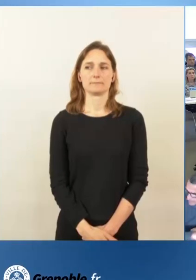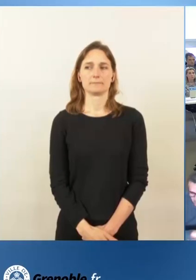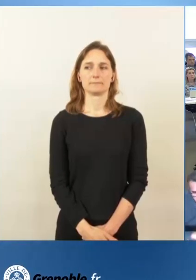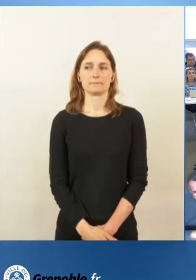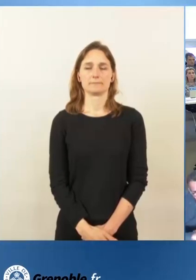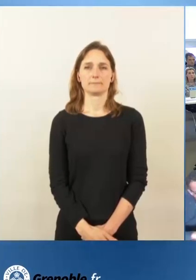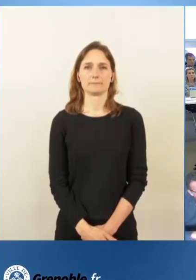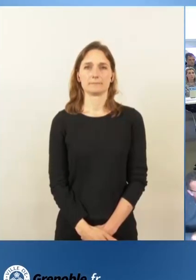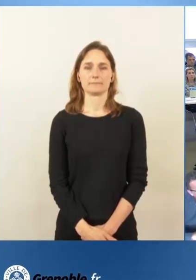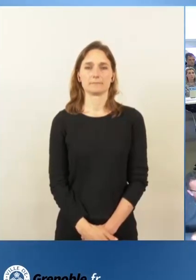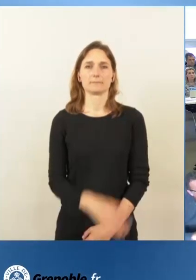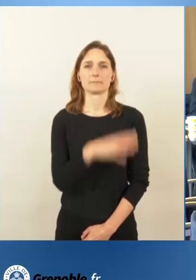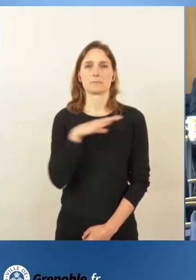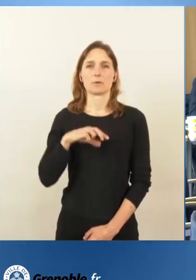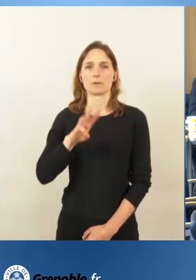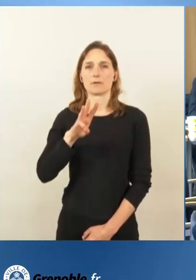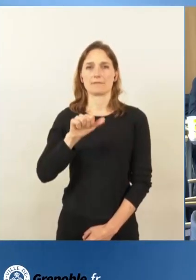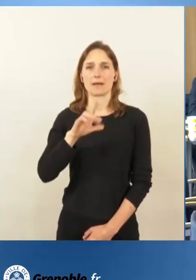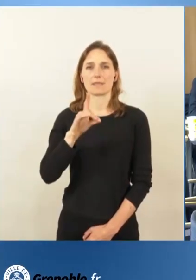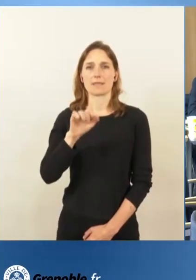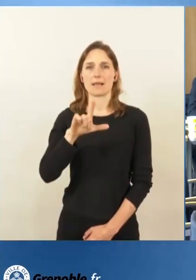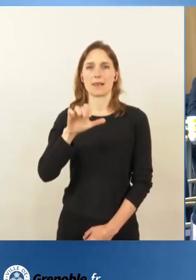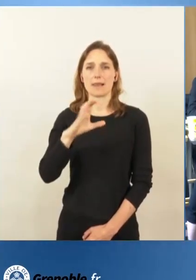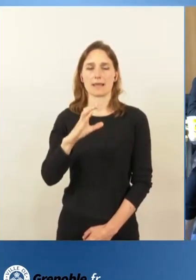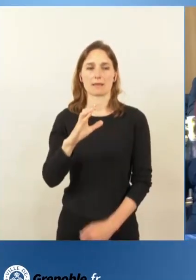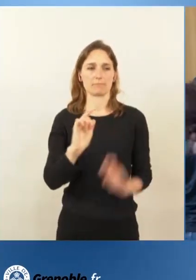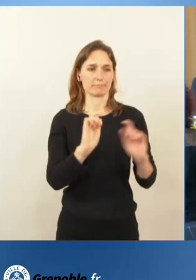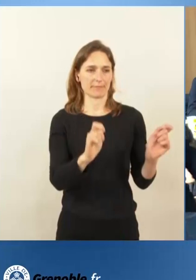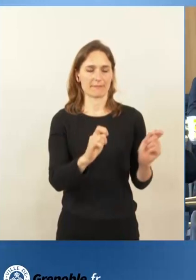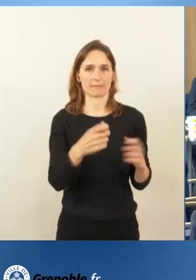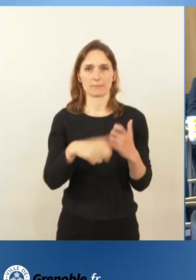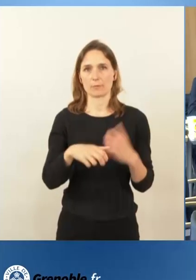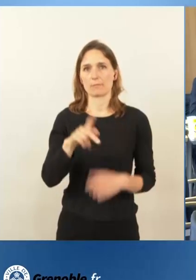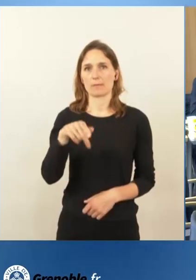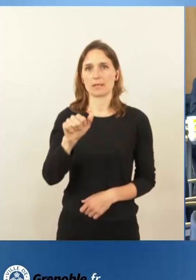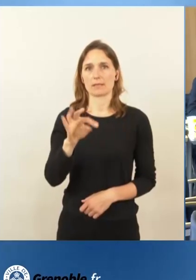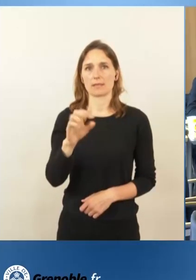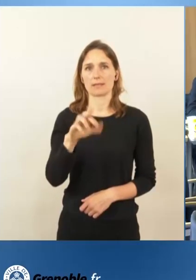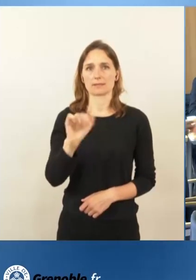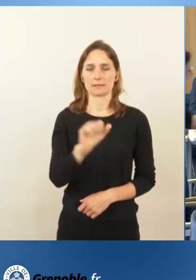mode qui a donné pouvoir à Isabelle Peeters Jamel oasis